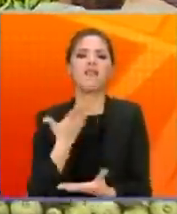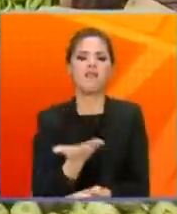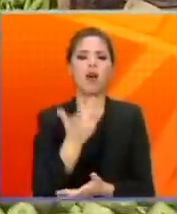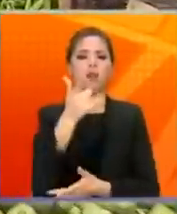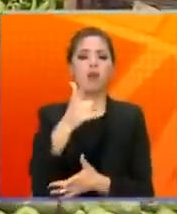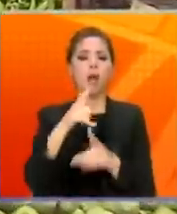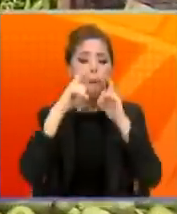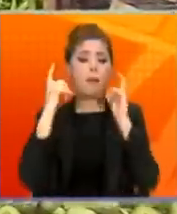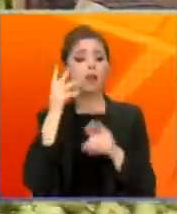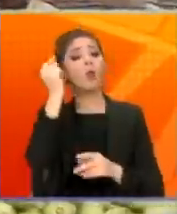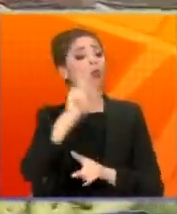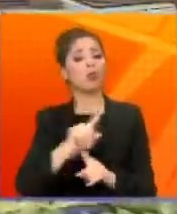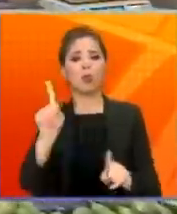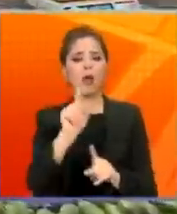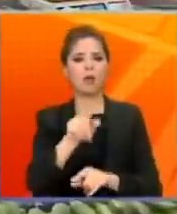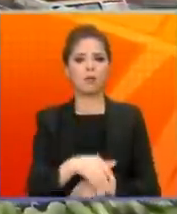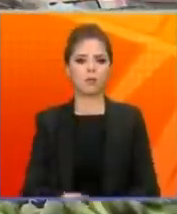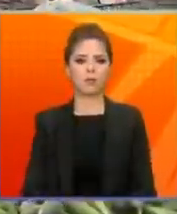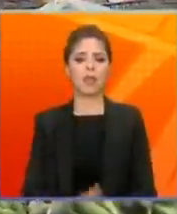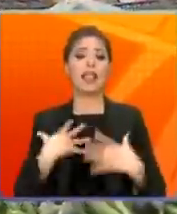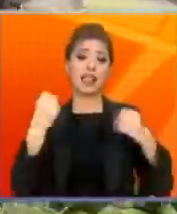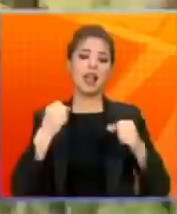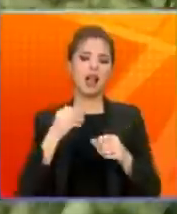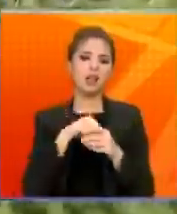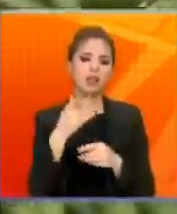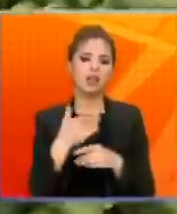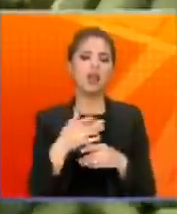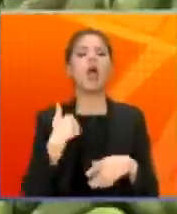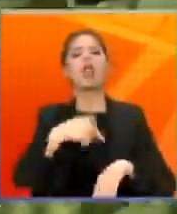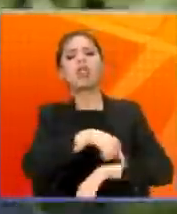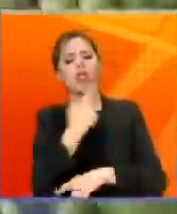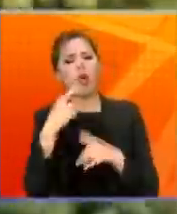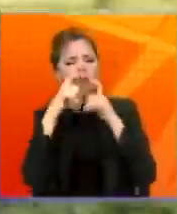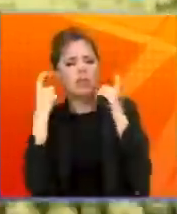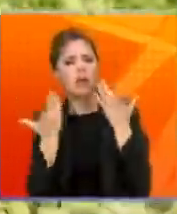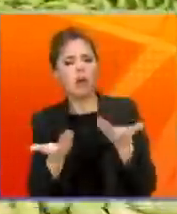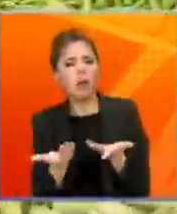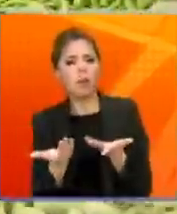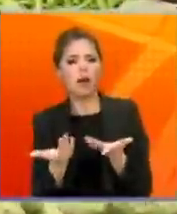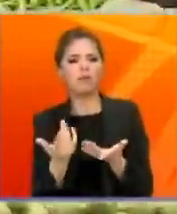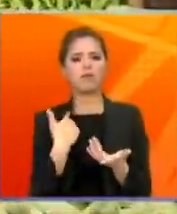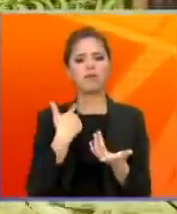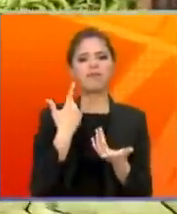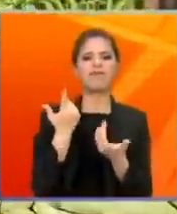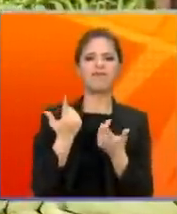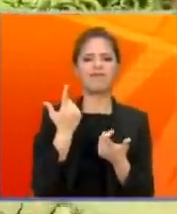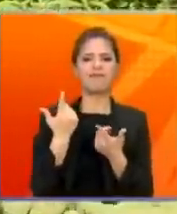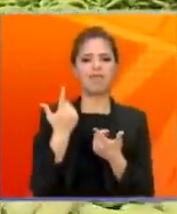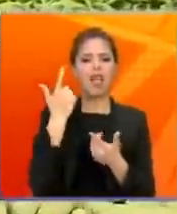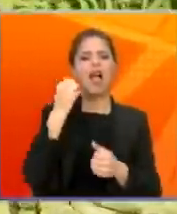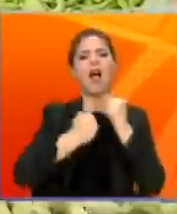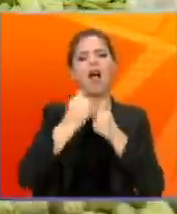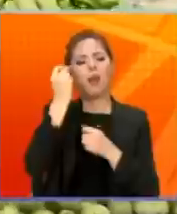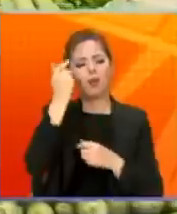değil mi Aynen Normalde farklı yorumda bir anda hani